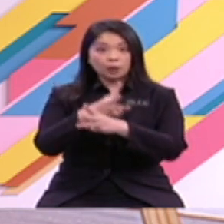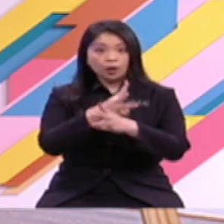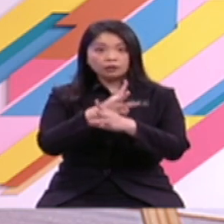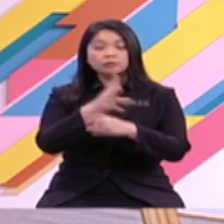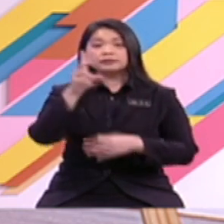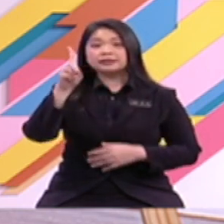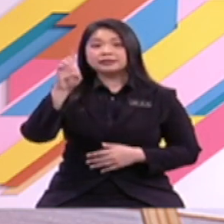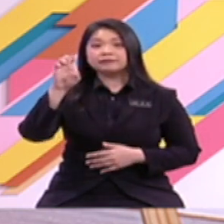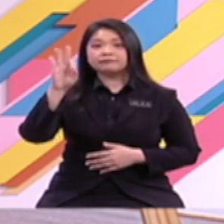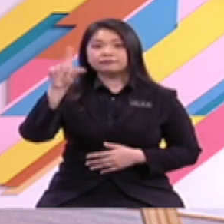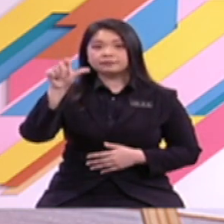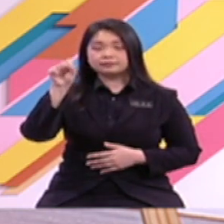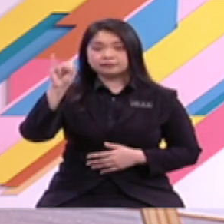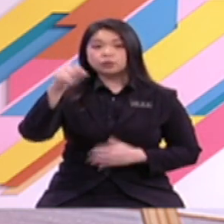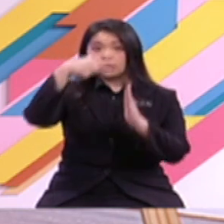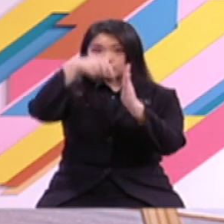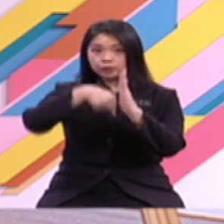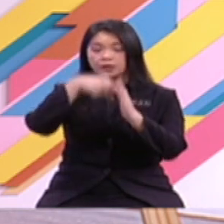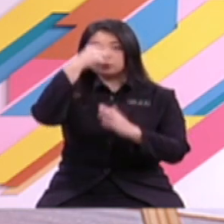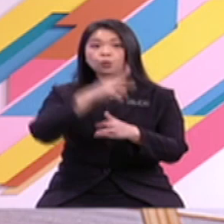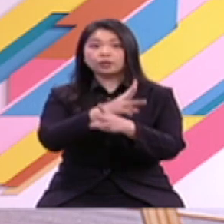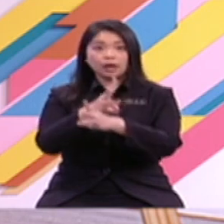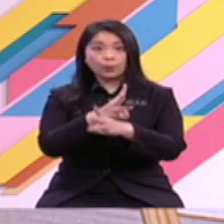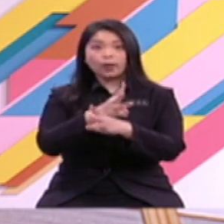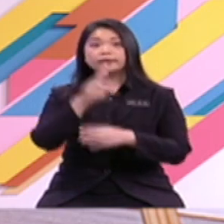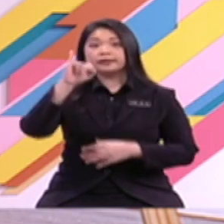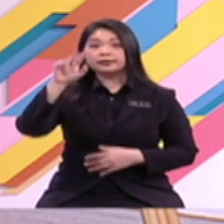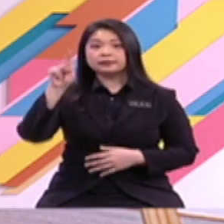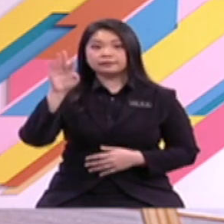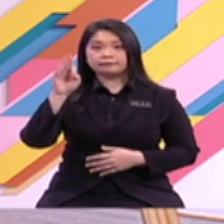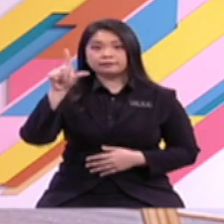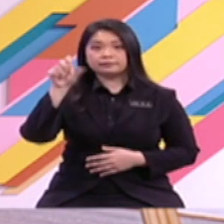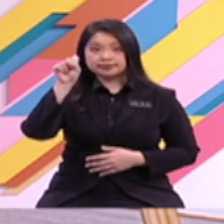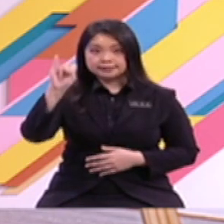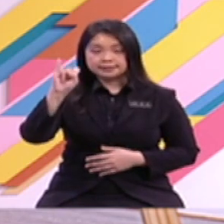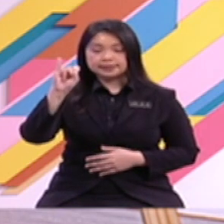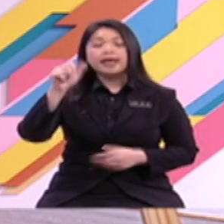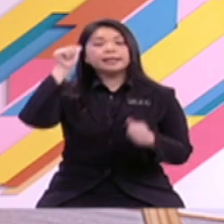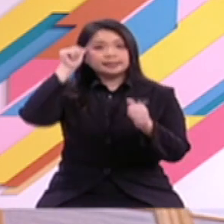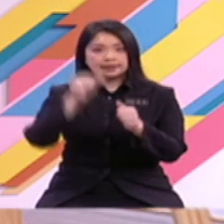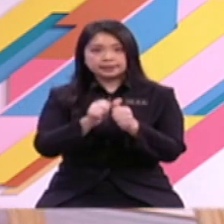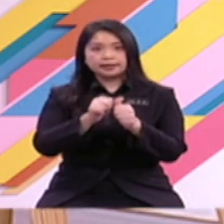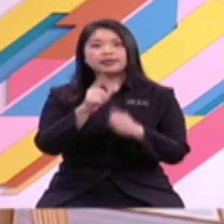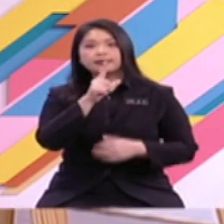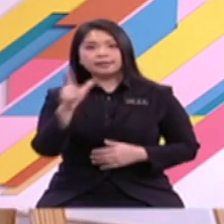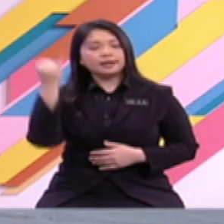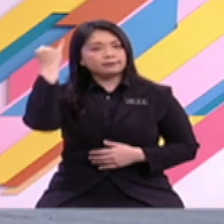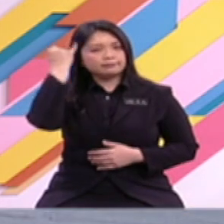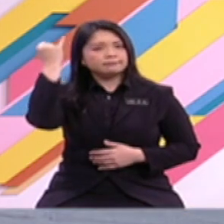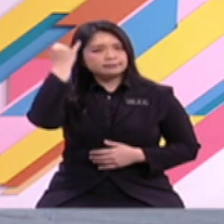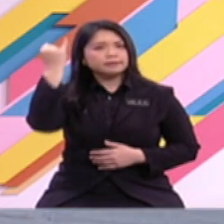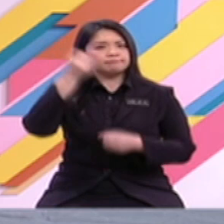kurangkan permintaan untuk mengawal inflasi so Ingatlah Oke Ingatlah konsep payung kembang